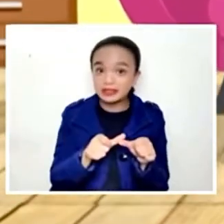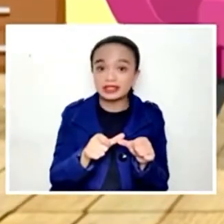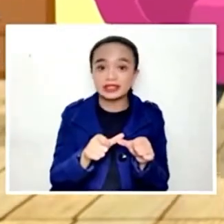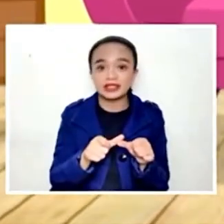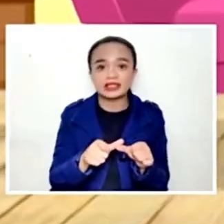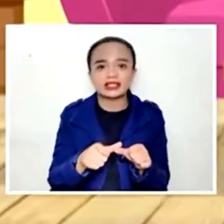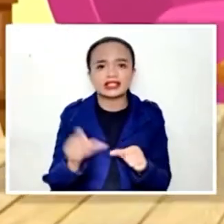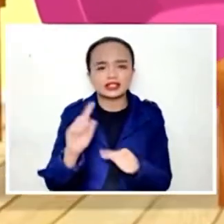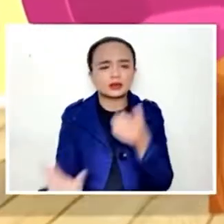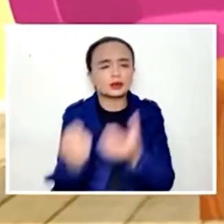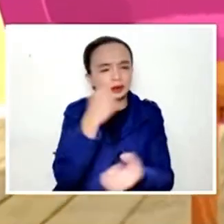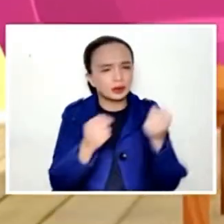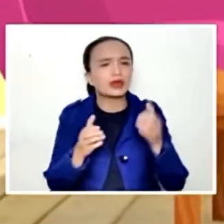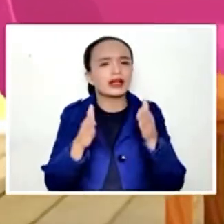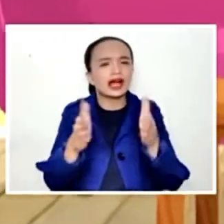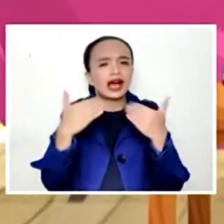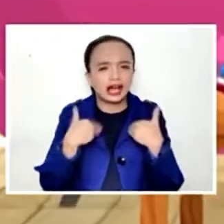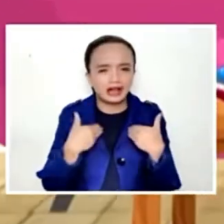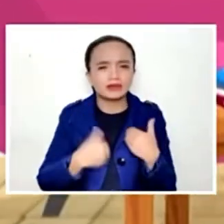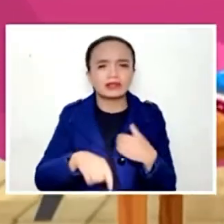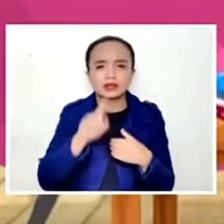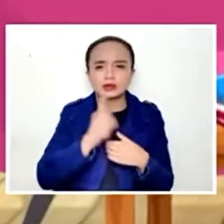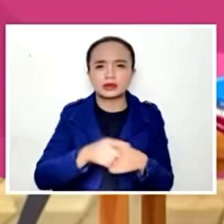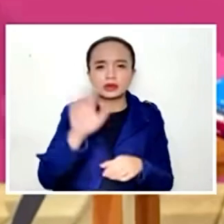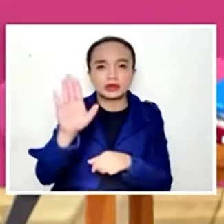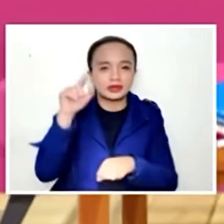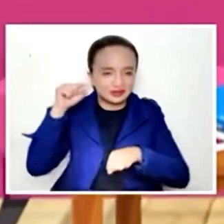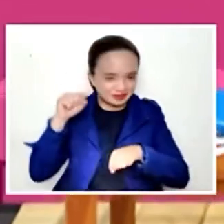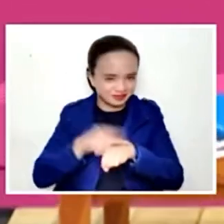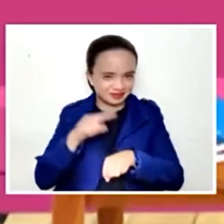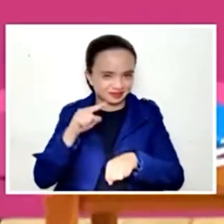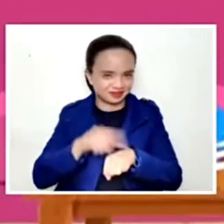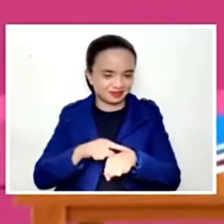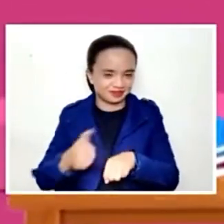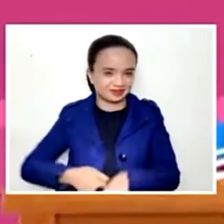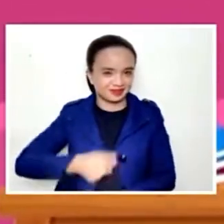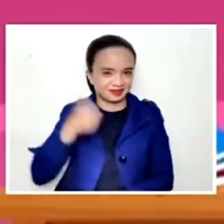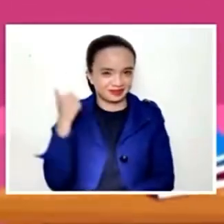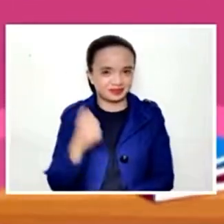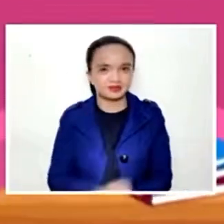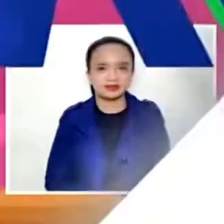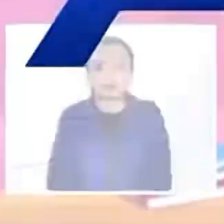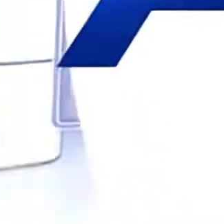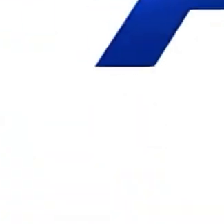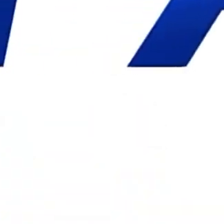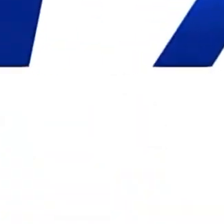diskarte, make every moment your winning moment.